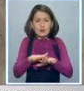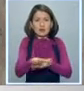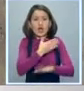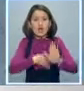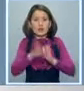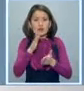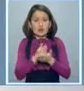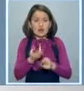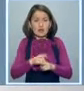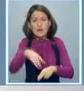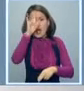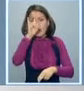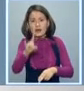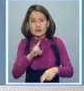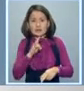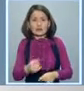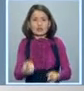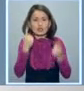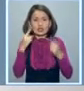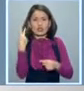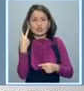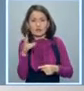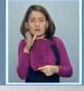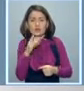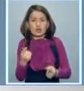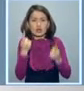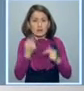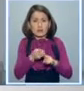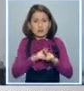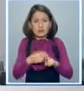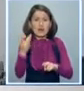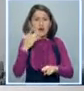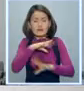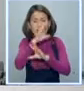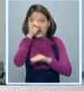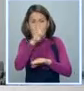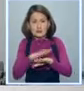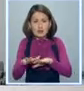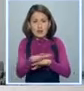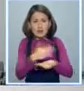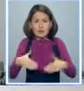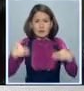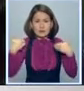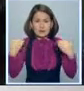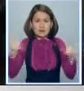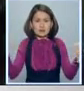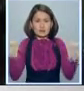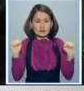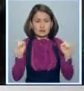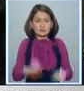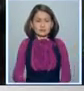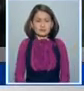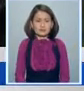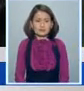айналды. Тәуелсіздіктің торқалы тойында олимпиада чемпионы Жақсылық Күшкемпіровте қазақстандықтарға жылы лебізін білдірді.